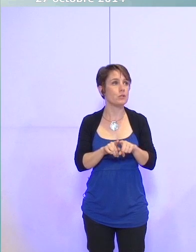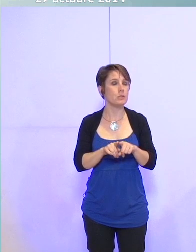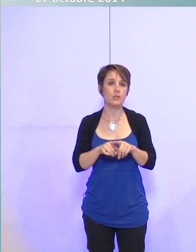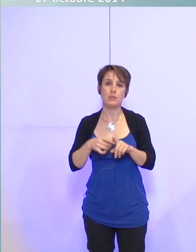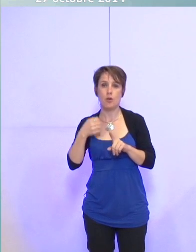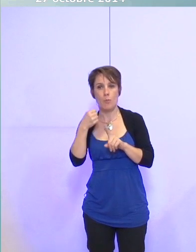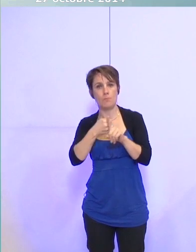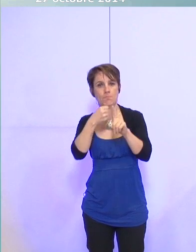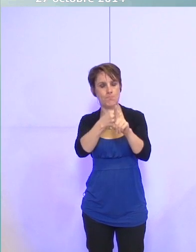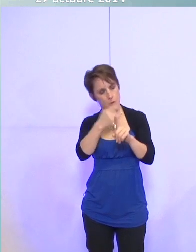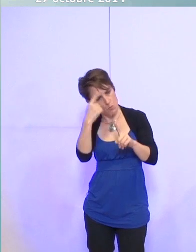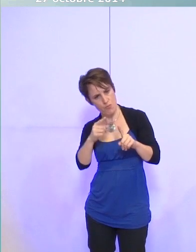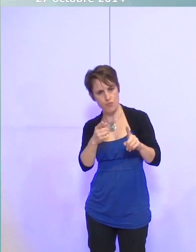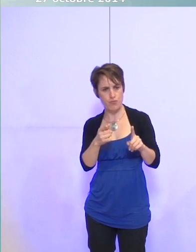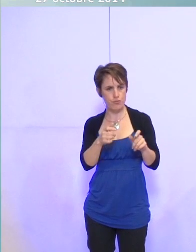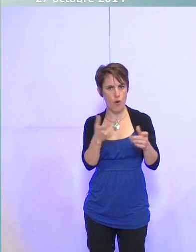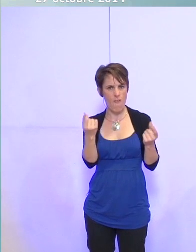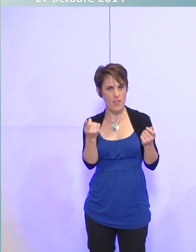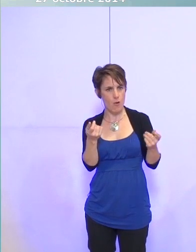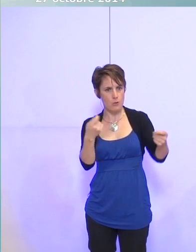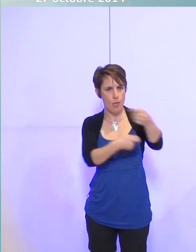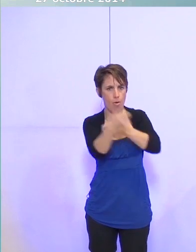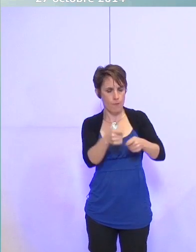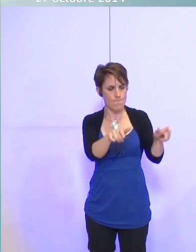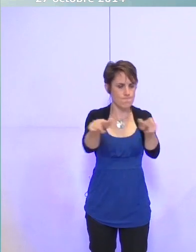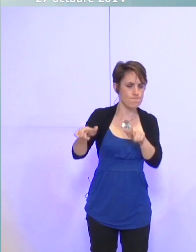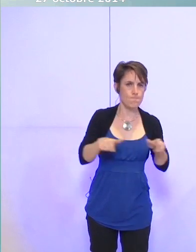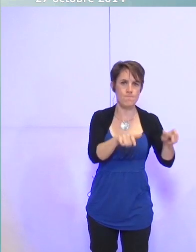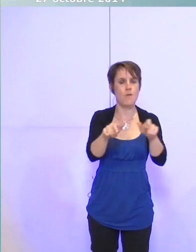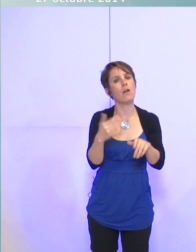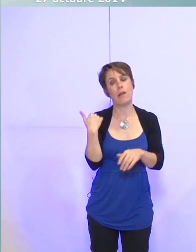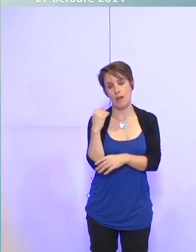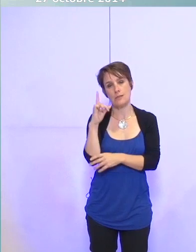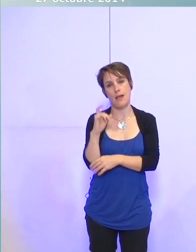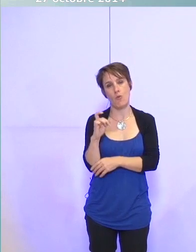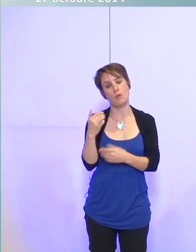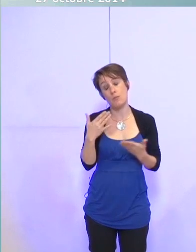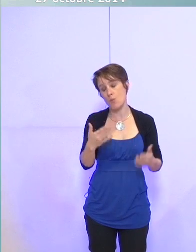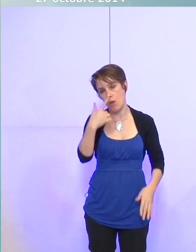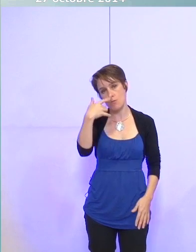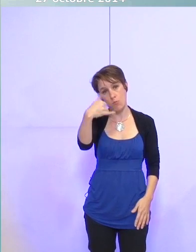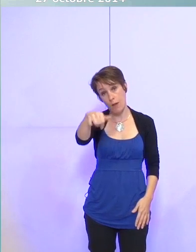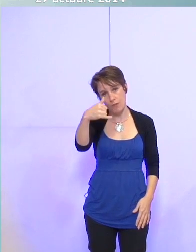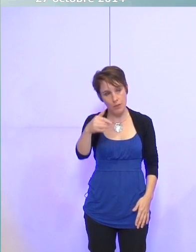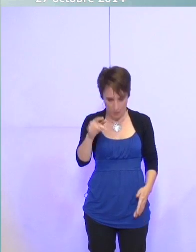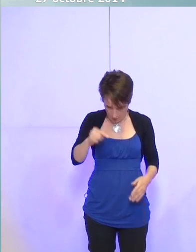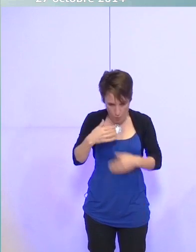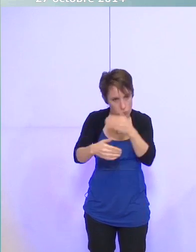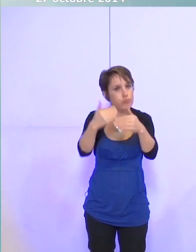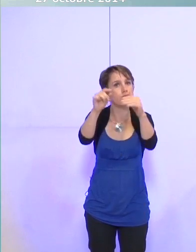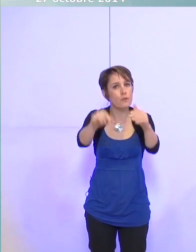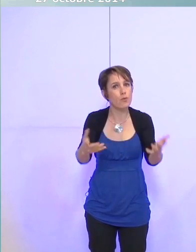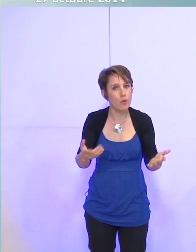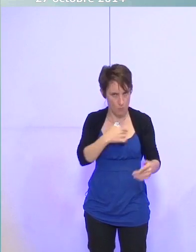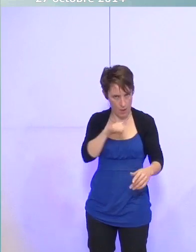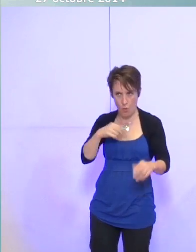quelle lutte sur la régulation financière qui a commencé mais qui est encore pour l'immense partie à venir, comment nous portons cela sur